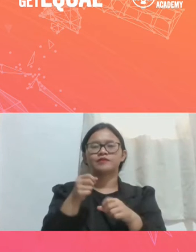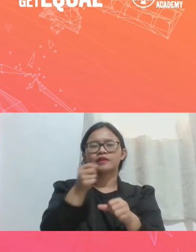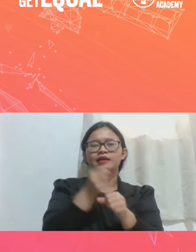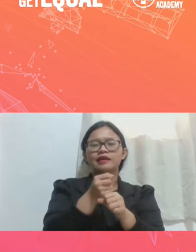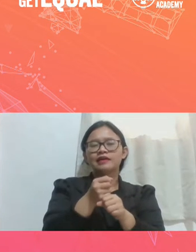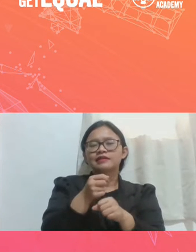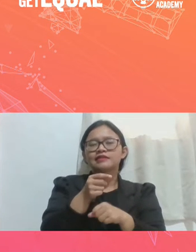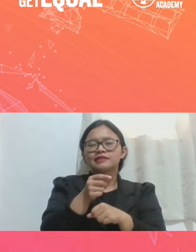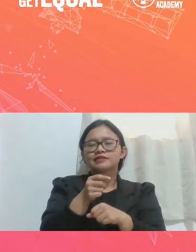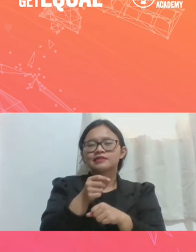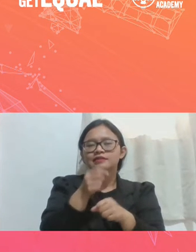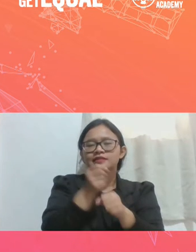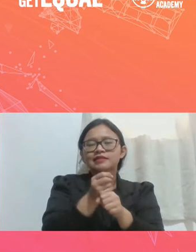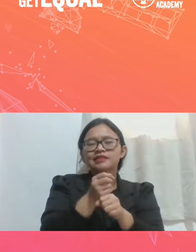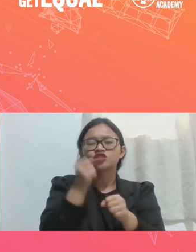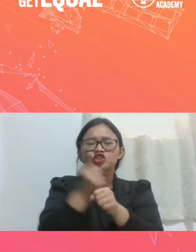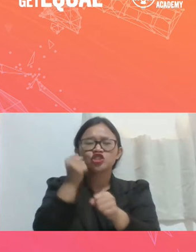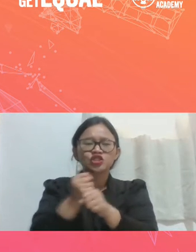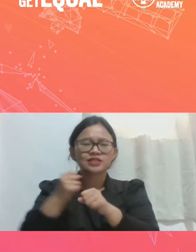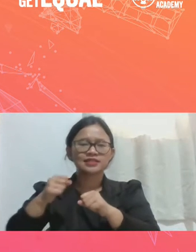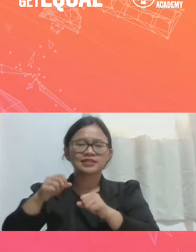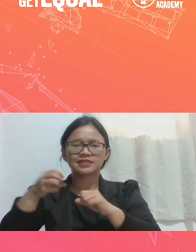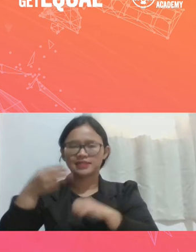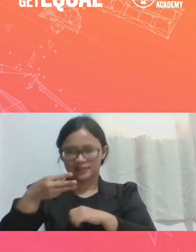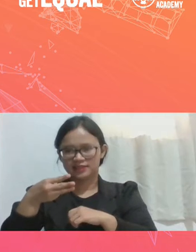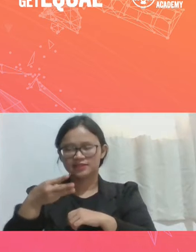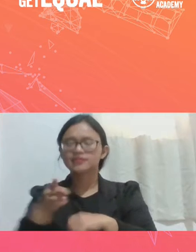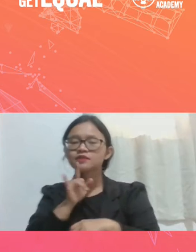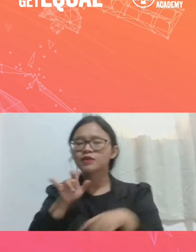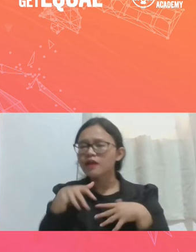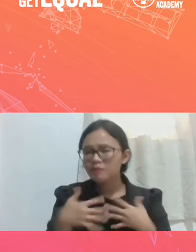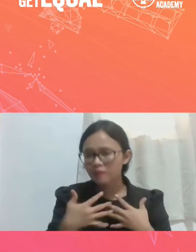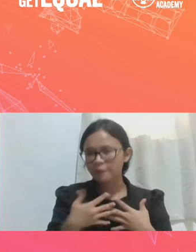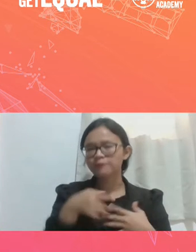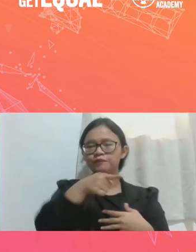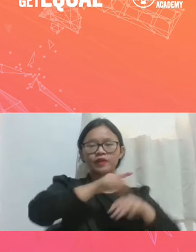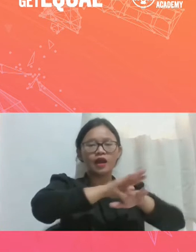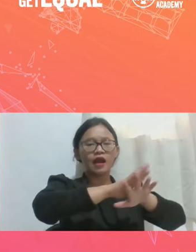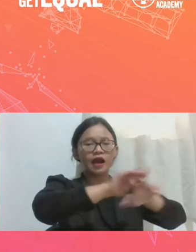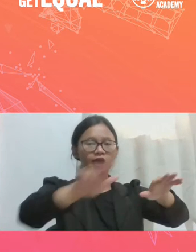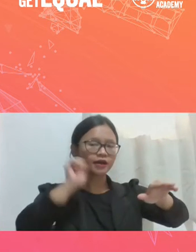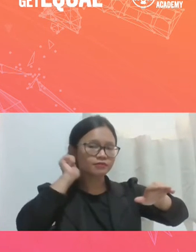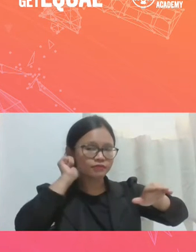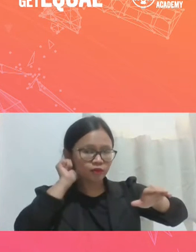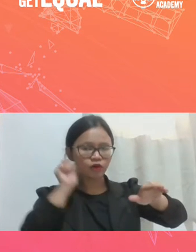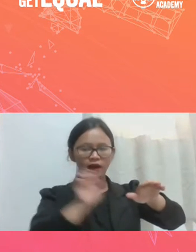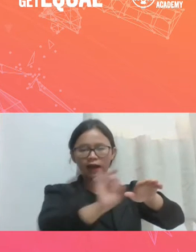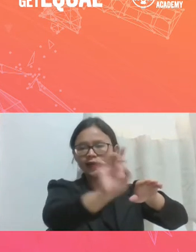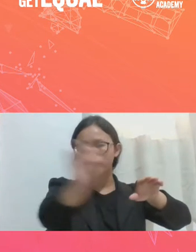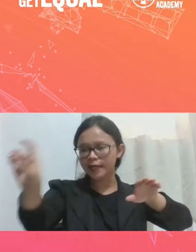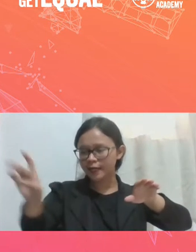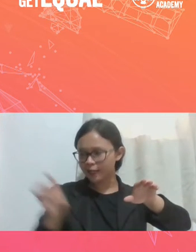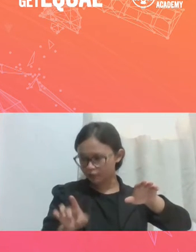kita sebut GGE. GGE adalah suatu gerakan yang melibatkan anak perempuan dan berbagai pihak